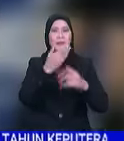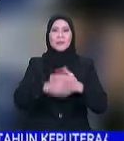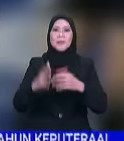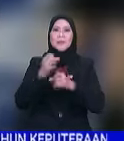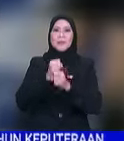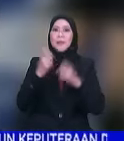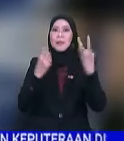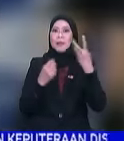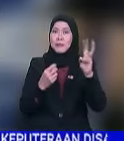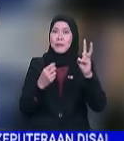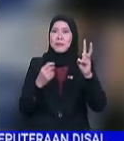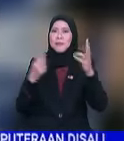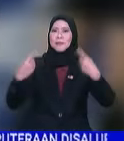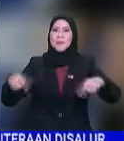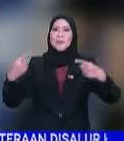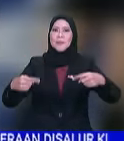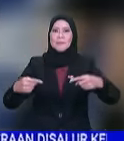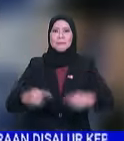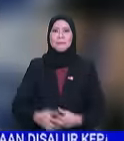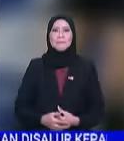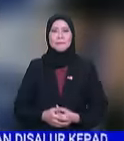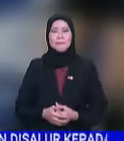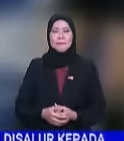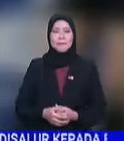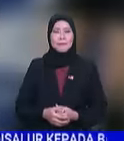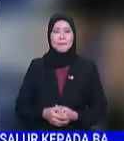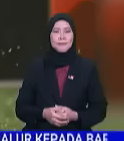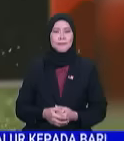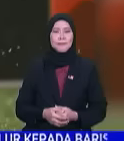mengharungi 16 perlawanan.